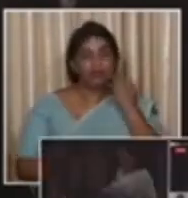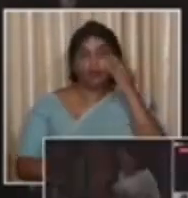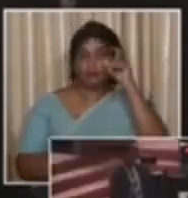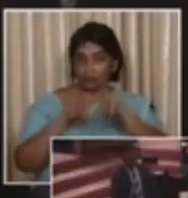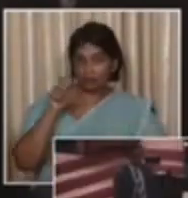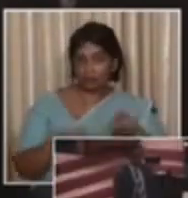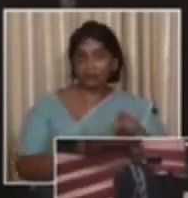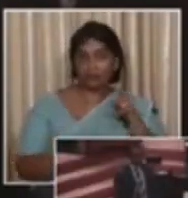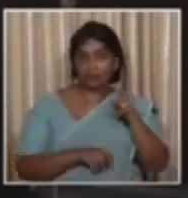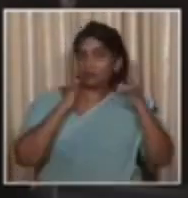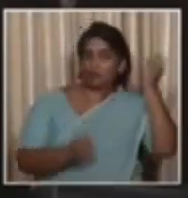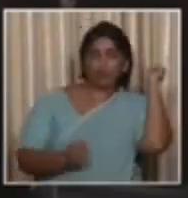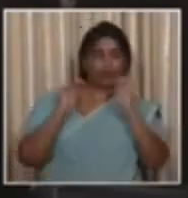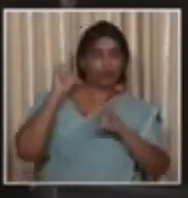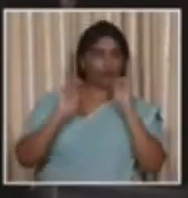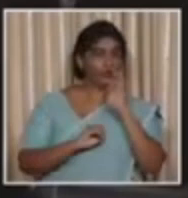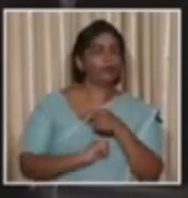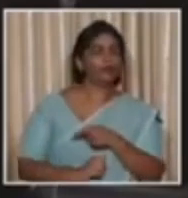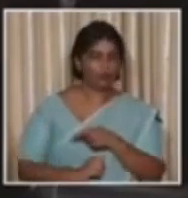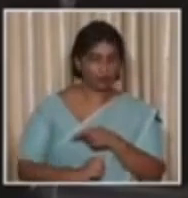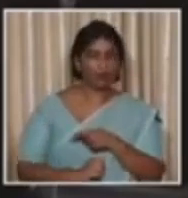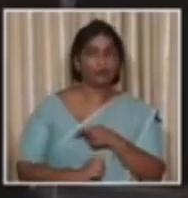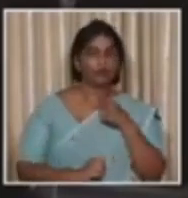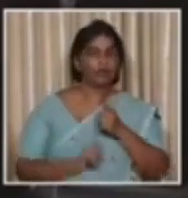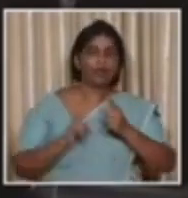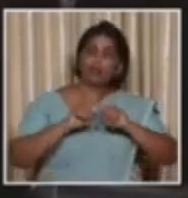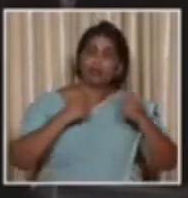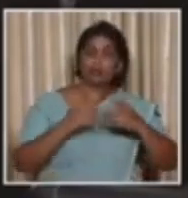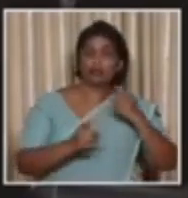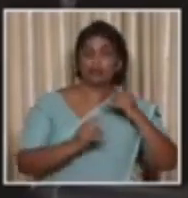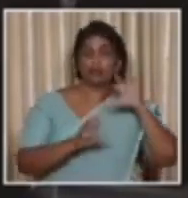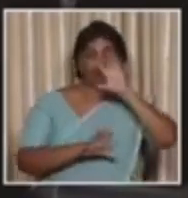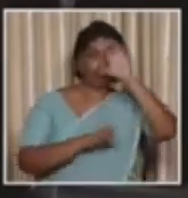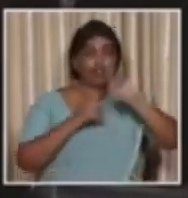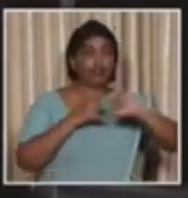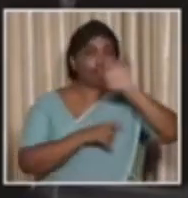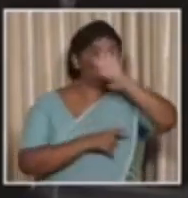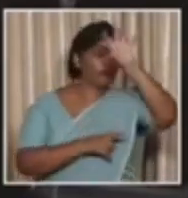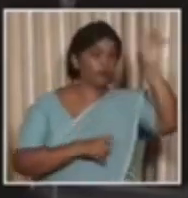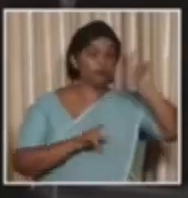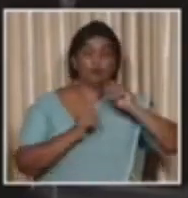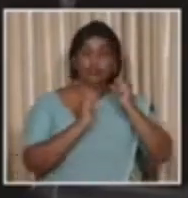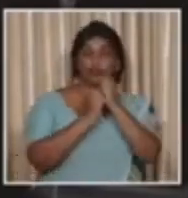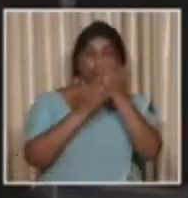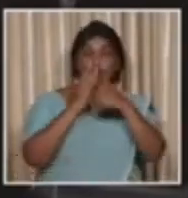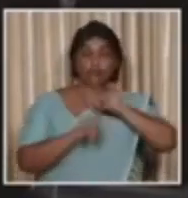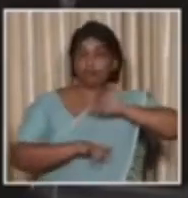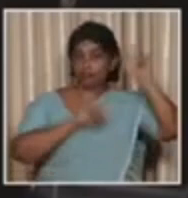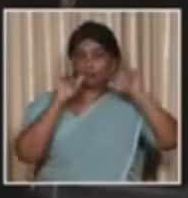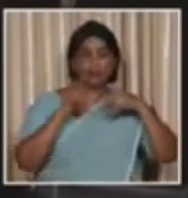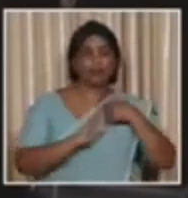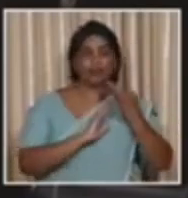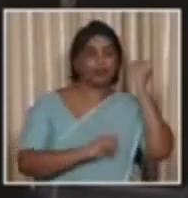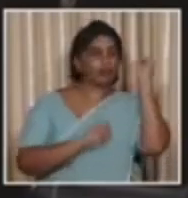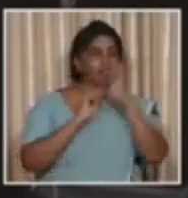කාන්තාව ඔබතුමී පෙනීන්නේ එයයි කියවන්නේ. ඔය අනිත් ලොකු ලොකු රටවල් වලට, ලොකු ලොකු රස්සාවල් වලට යන අය අපේ